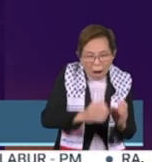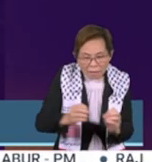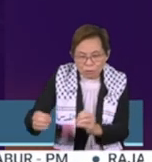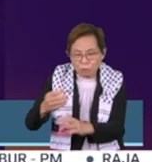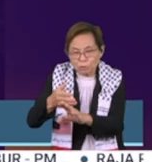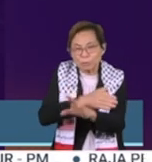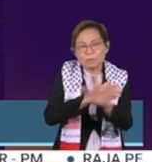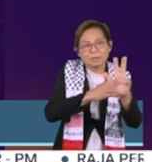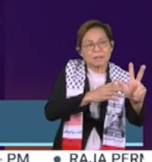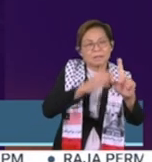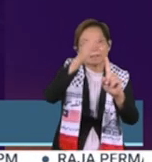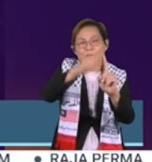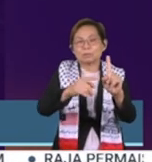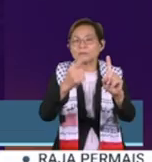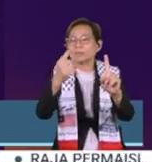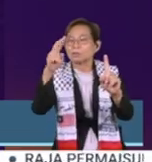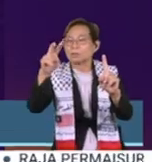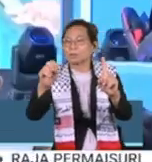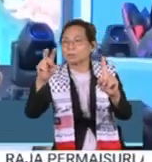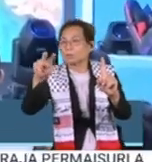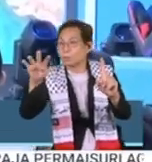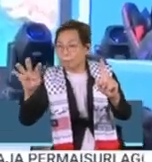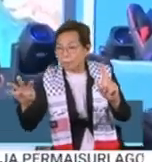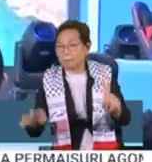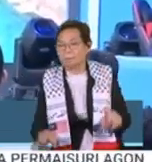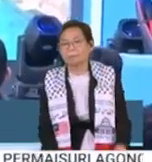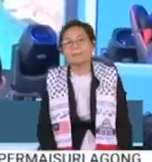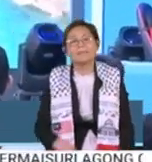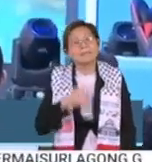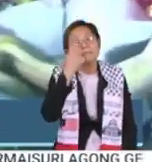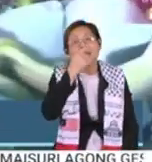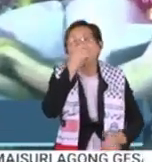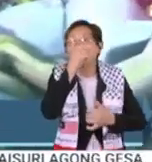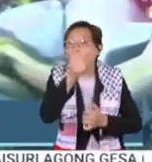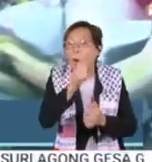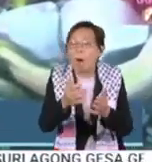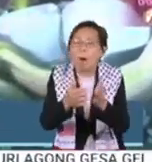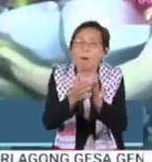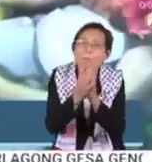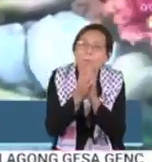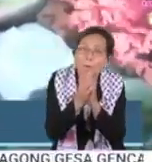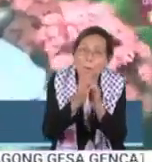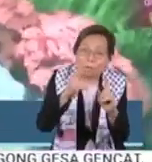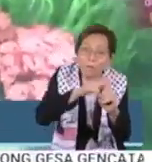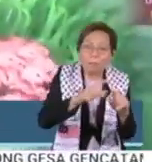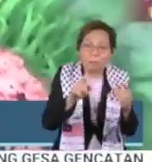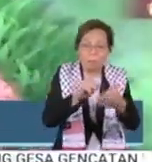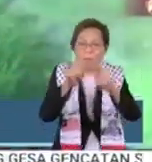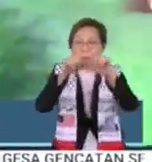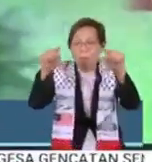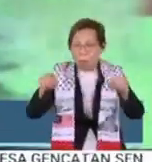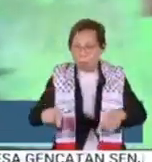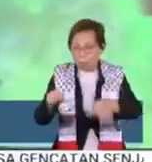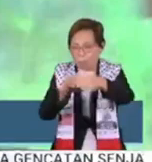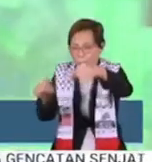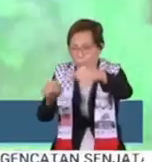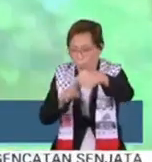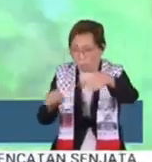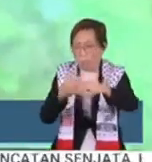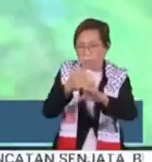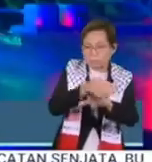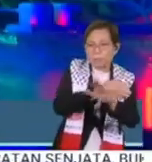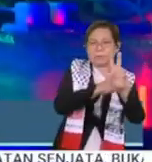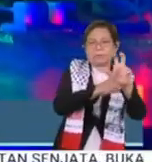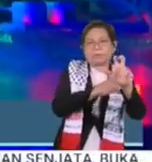sebelum 31 Januari 2024. Mana-mana pihak yang berminat memohon dana boleh mengisi borang menerusi laman tertera sebelum